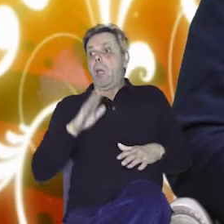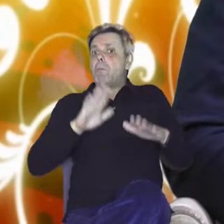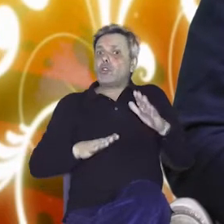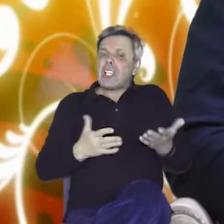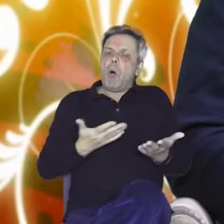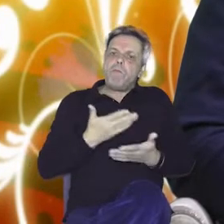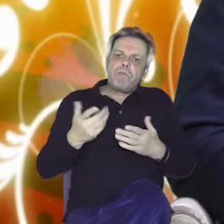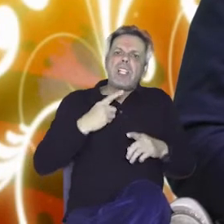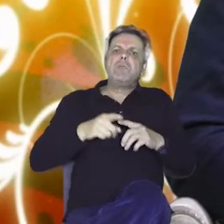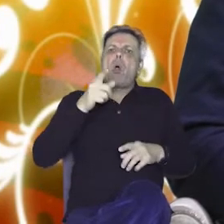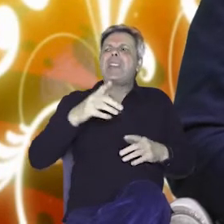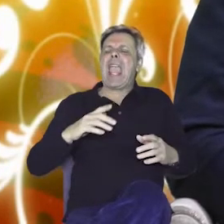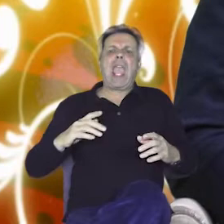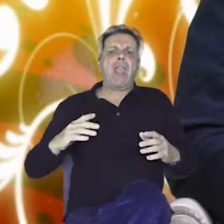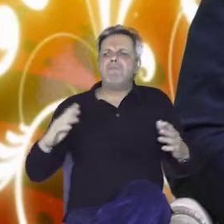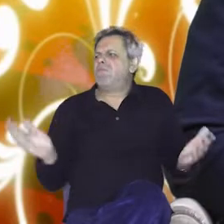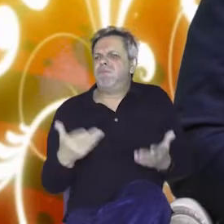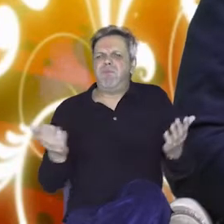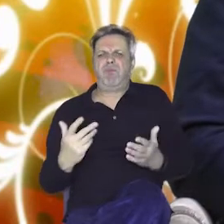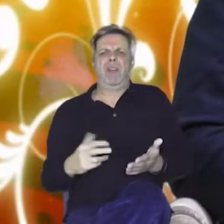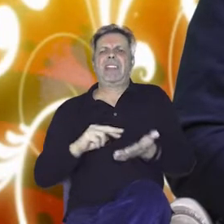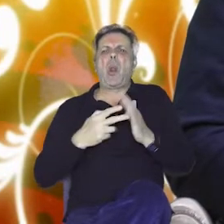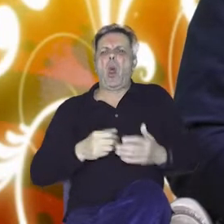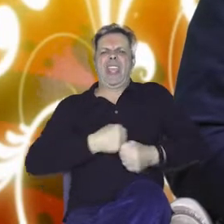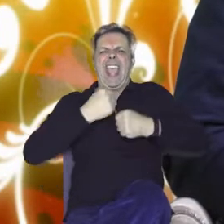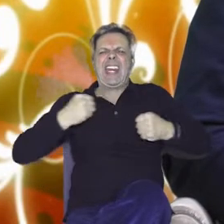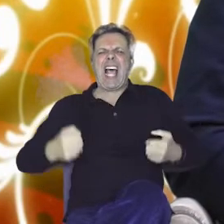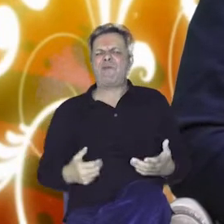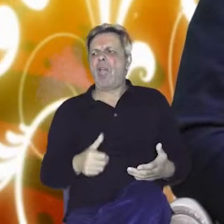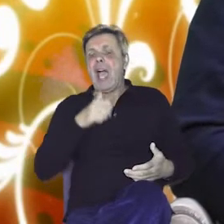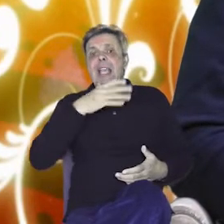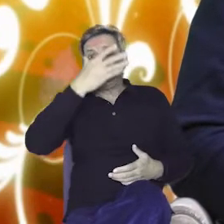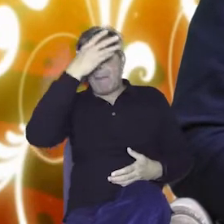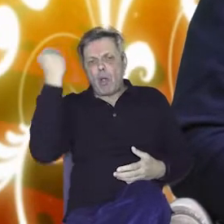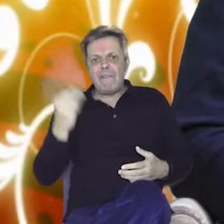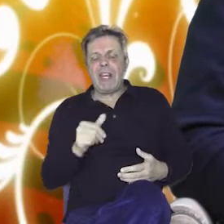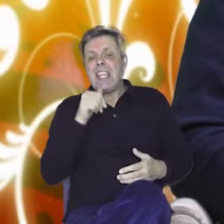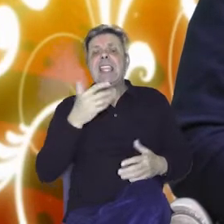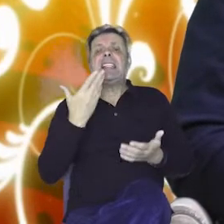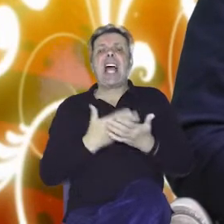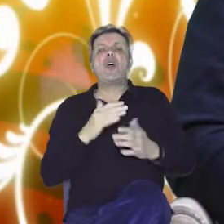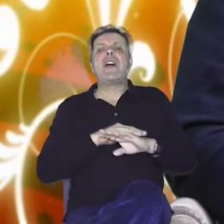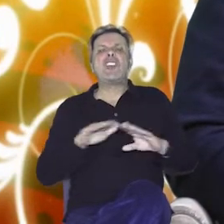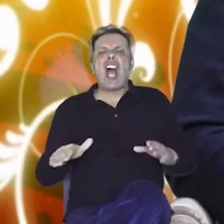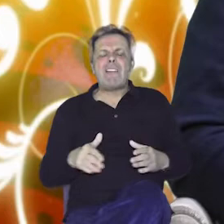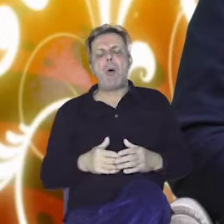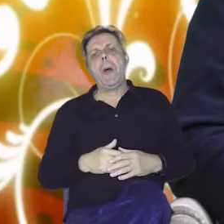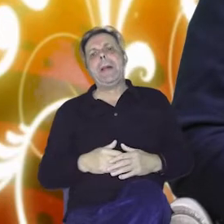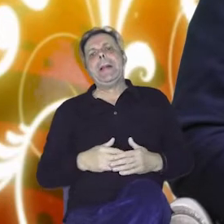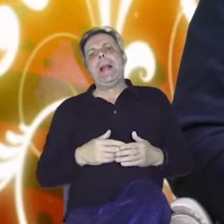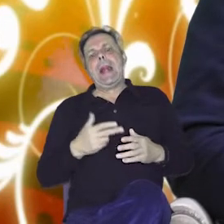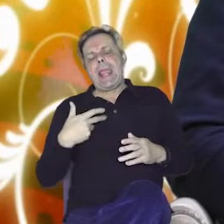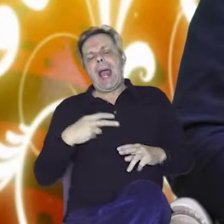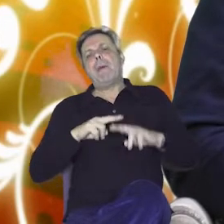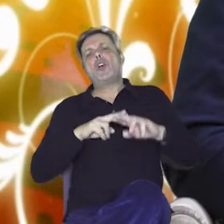baš zbog te dinamike, tehnologije, razvoja negdje i zaboravili. Zato i završavamo sa onim, ostaju nam